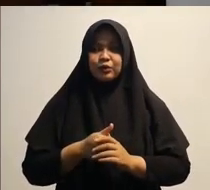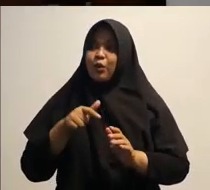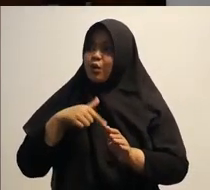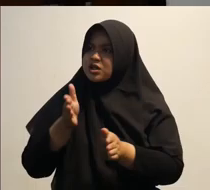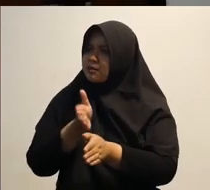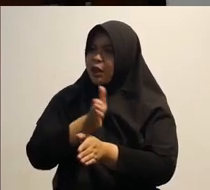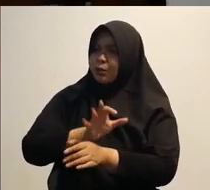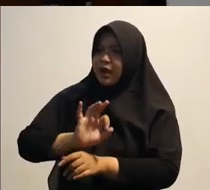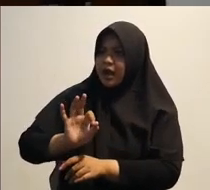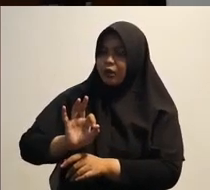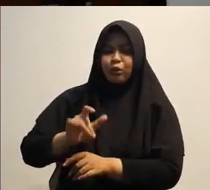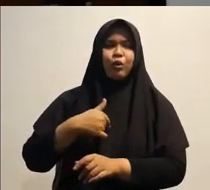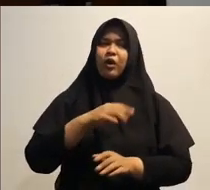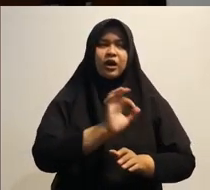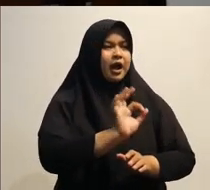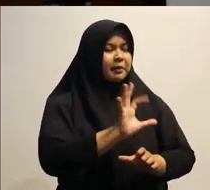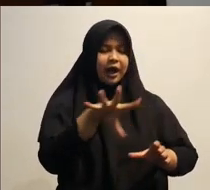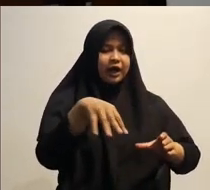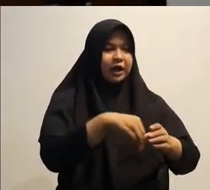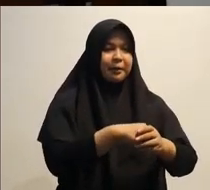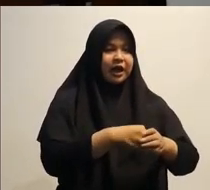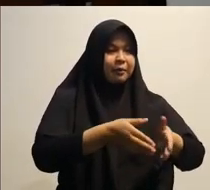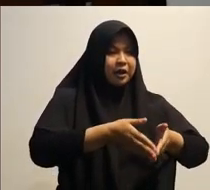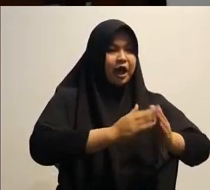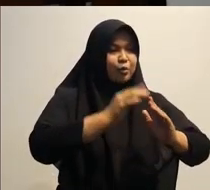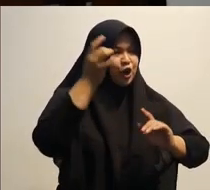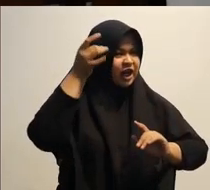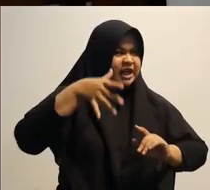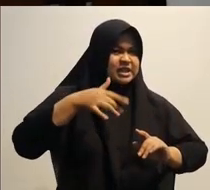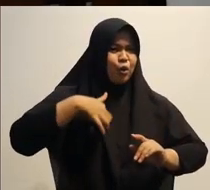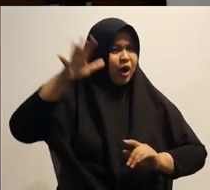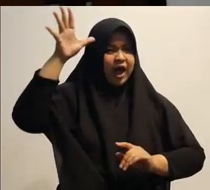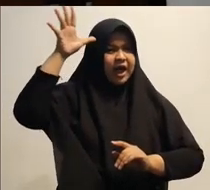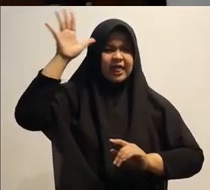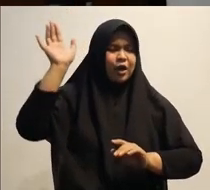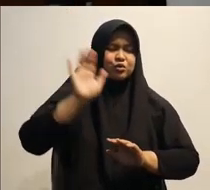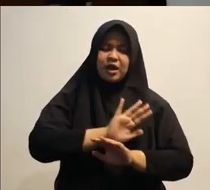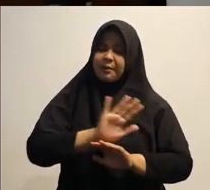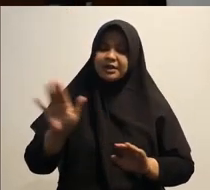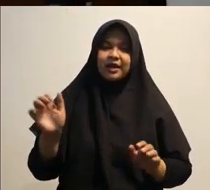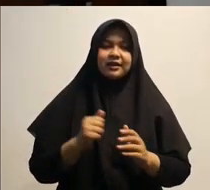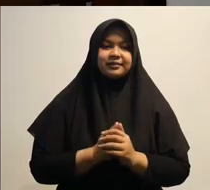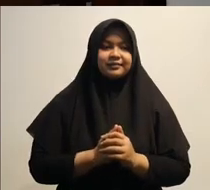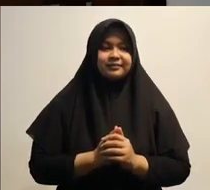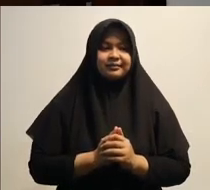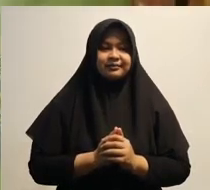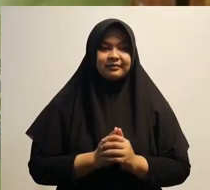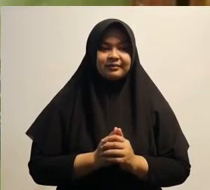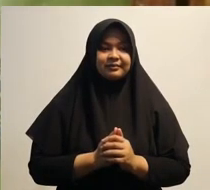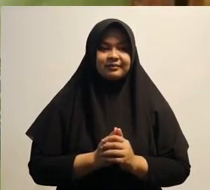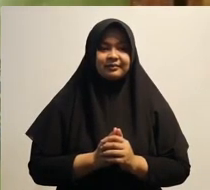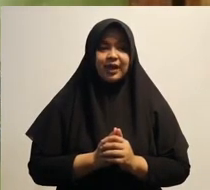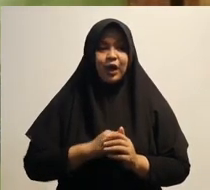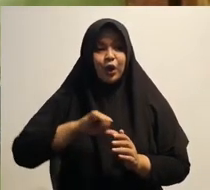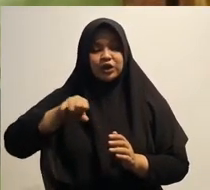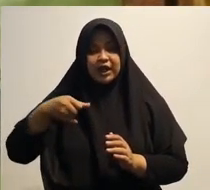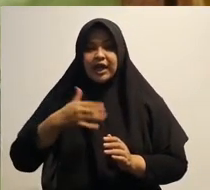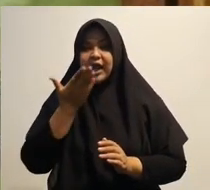sebelumnya enggak pernah. Jadi pembangunan di pedesaan enggak tahu sama sekali itu kaum di Babel. Nah,